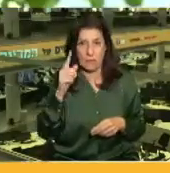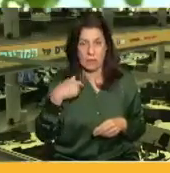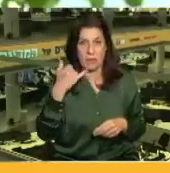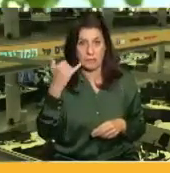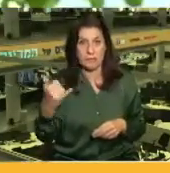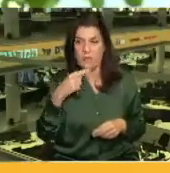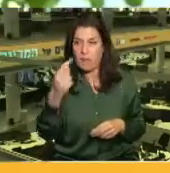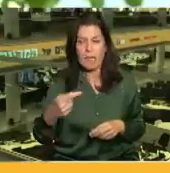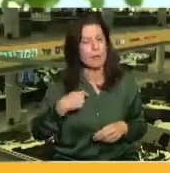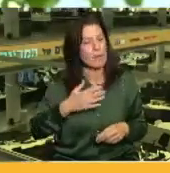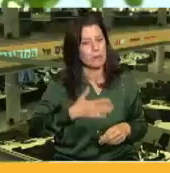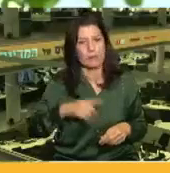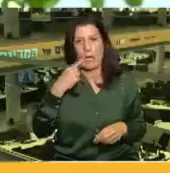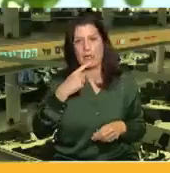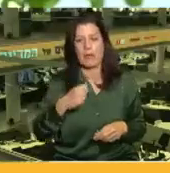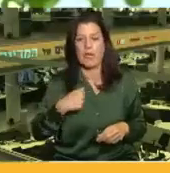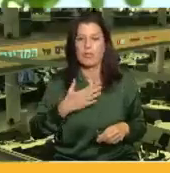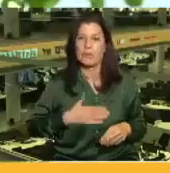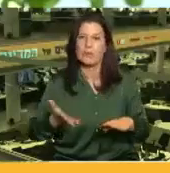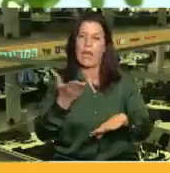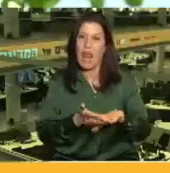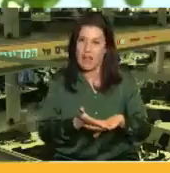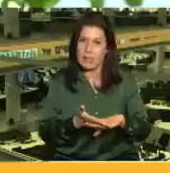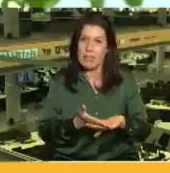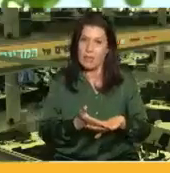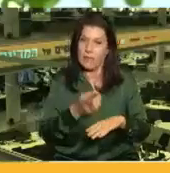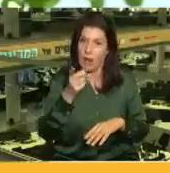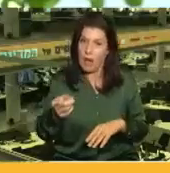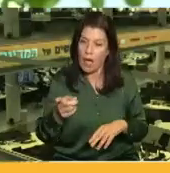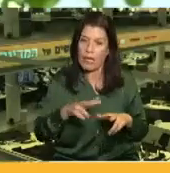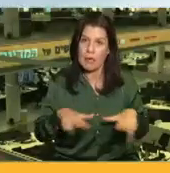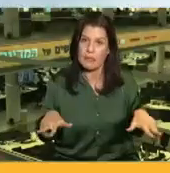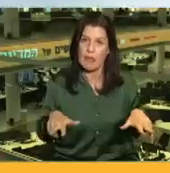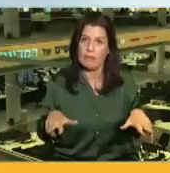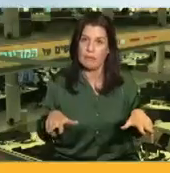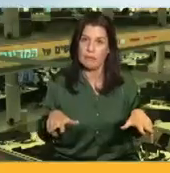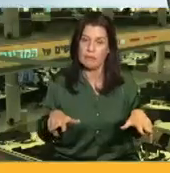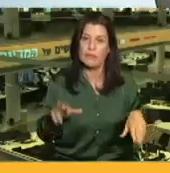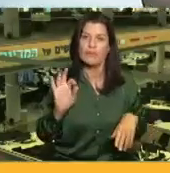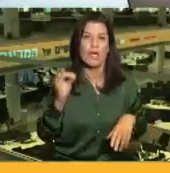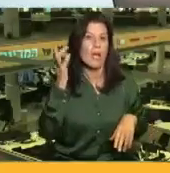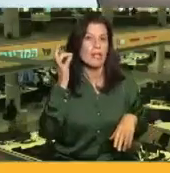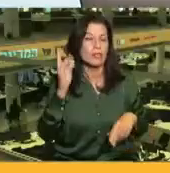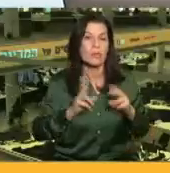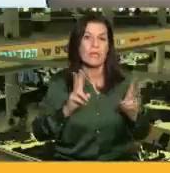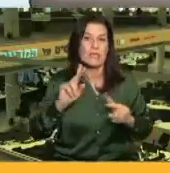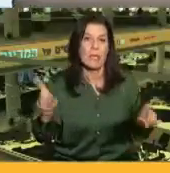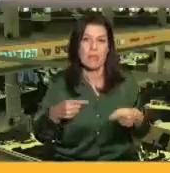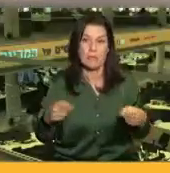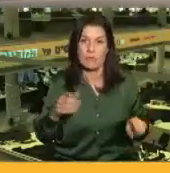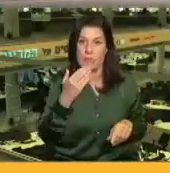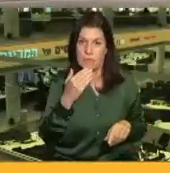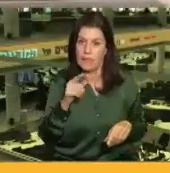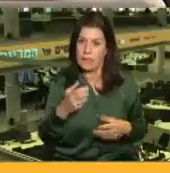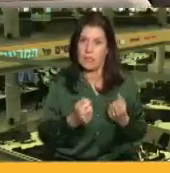רוצה שנדבר. אני רוצה להציף בפניך את המצב של אנשים בתעשיית המוזיקה בישראל, וזה חשאי,